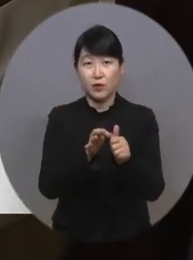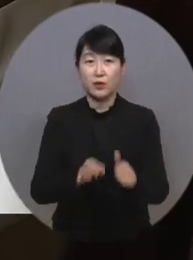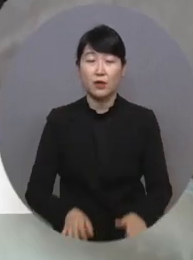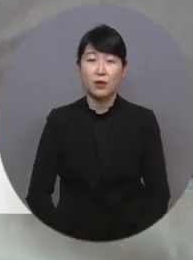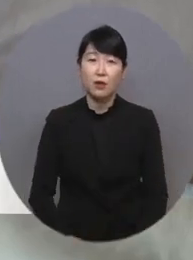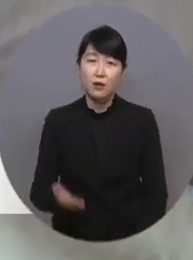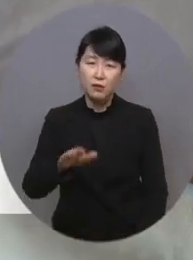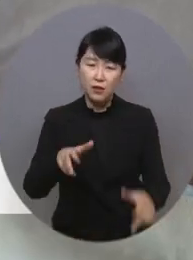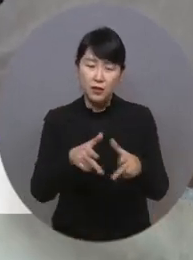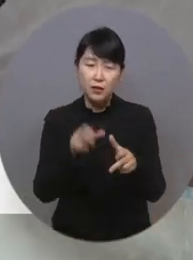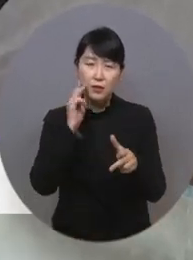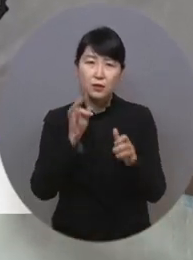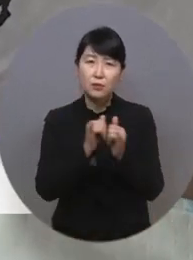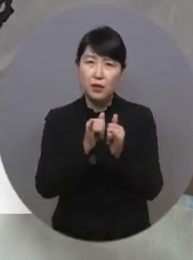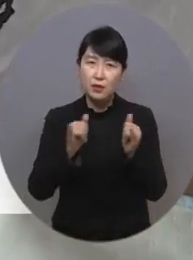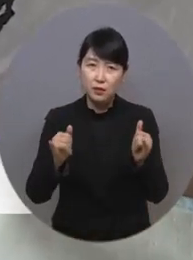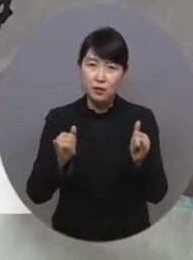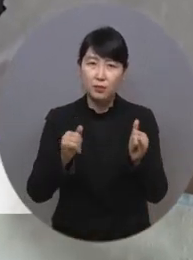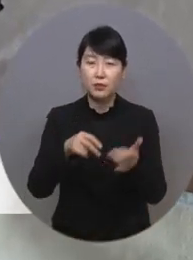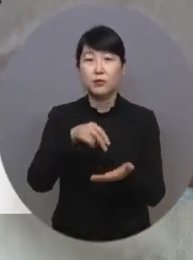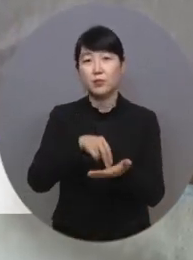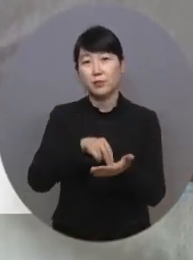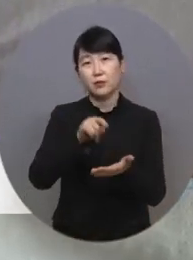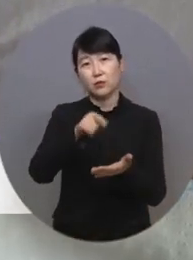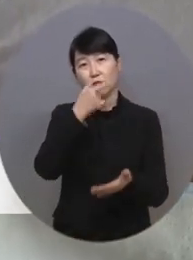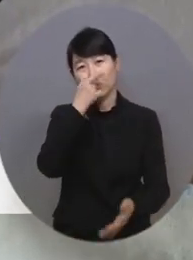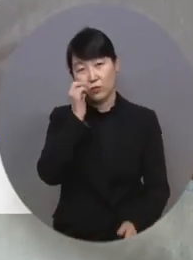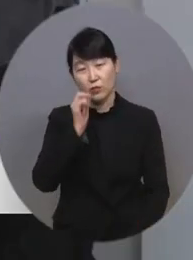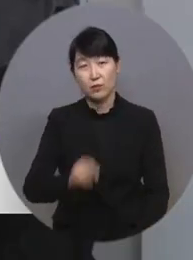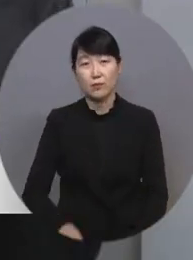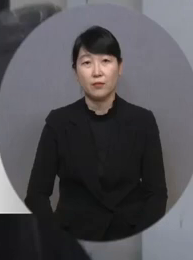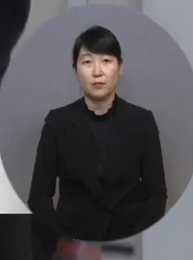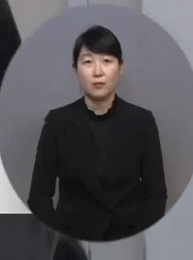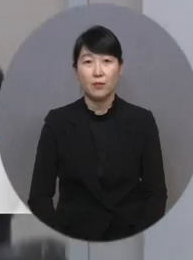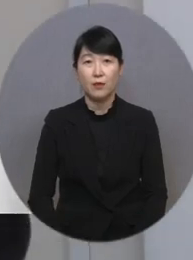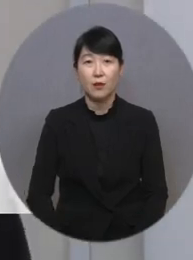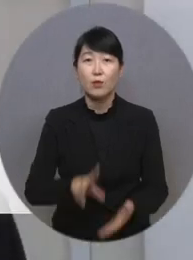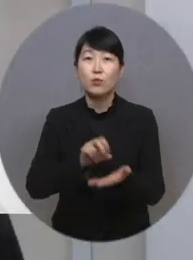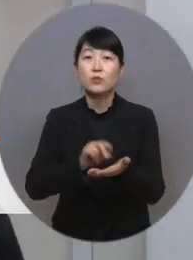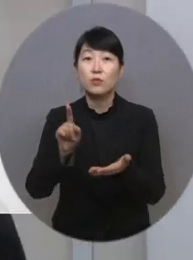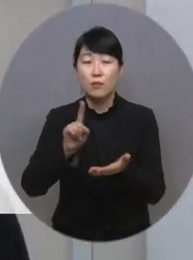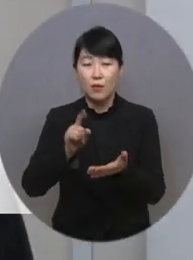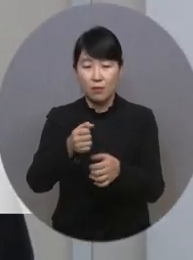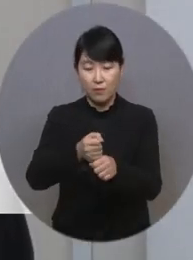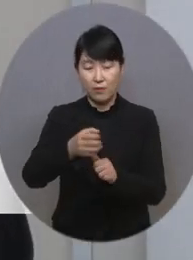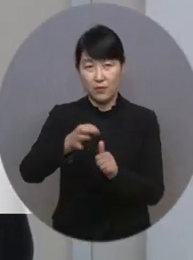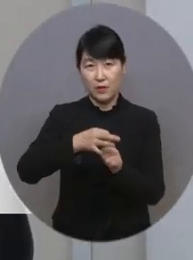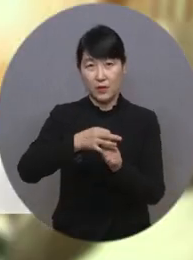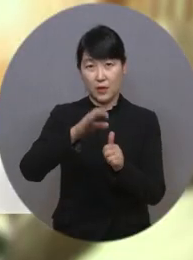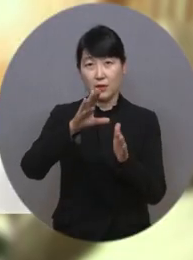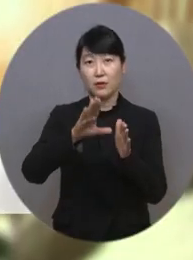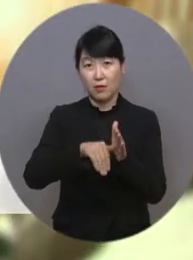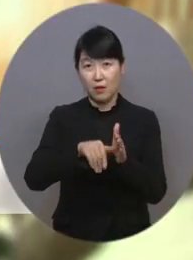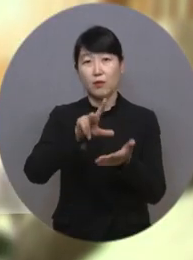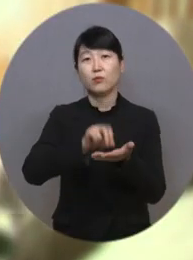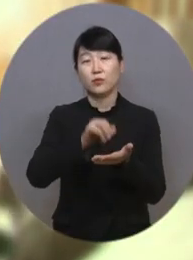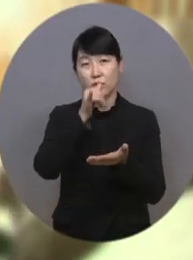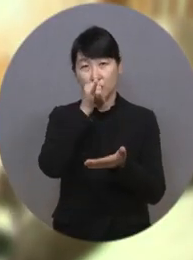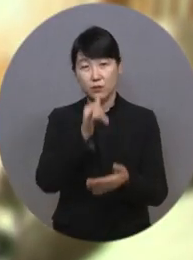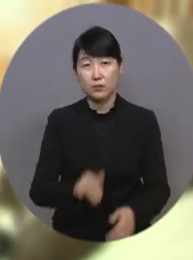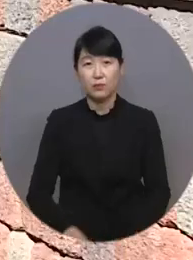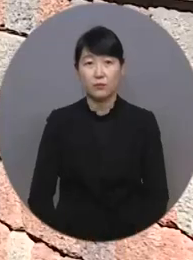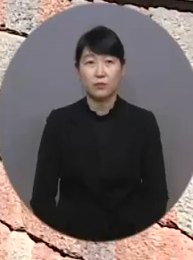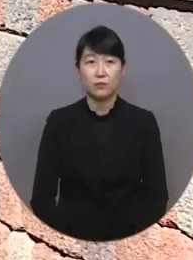위한 실효성 있는 노령연금 수급 방안은 부족한 상황입니다. 바로 연금 조기 수령에서 문제점이 제기되고